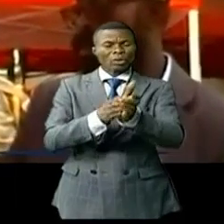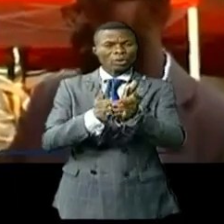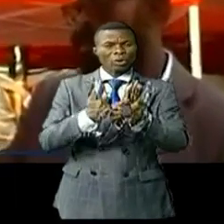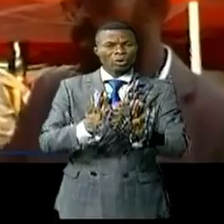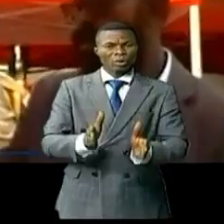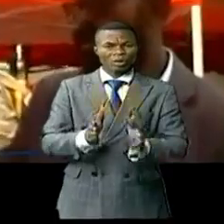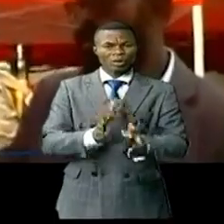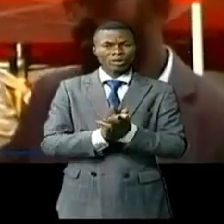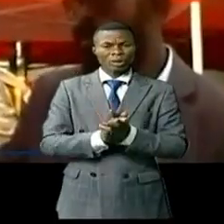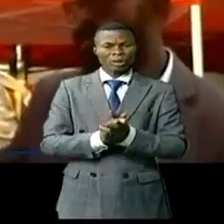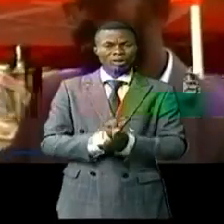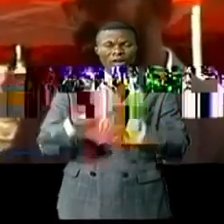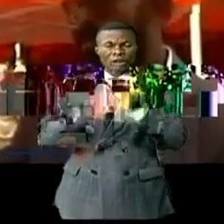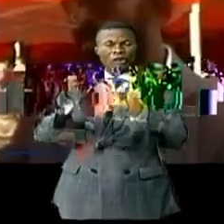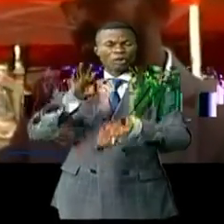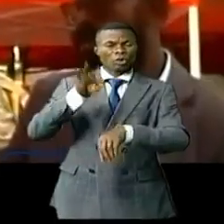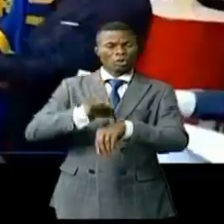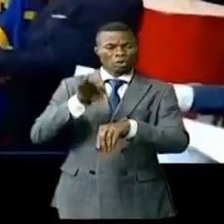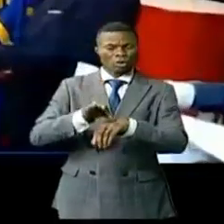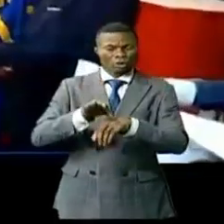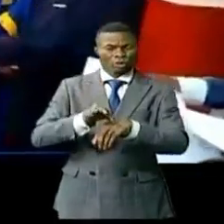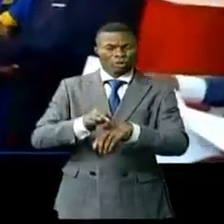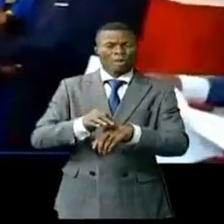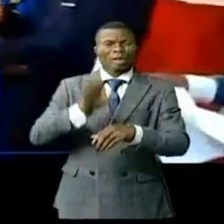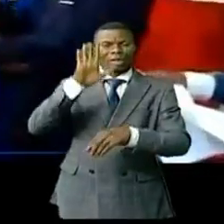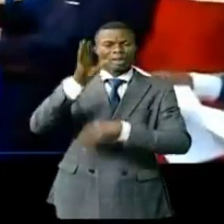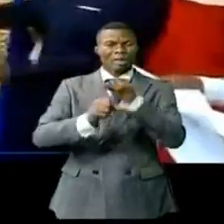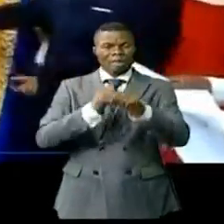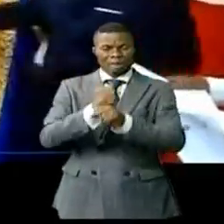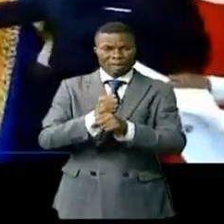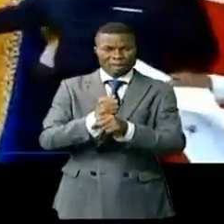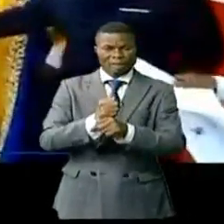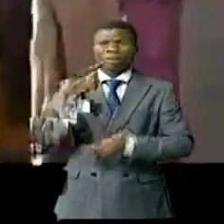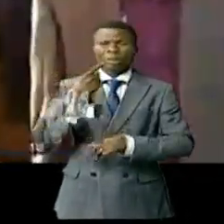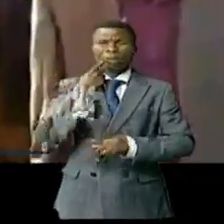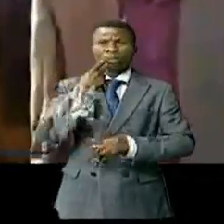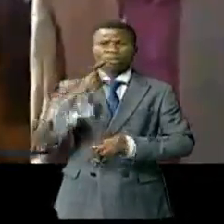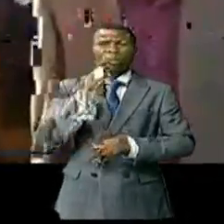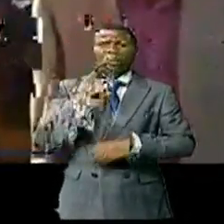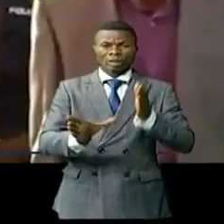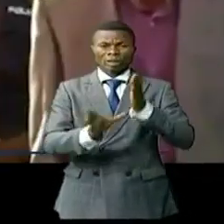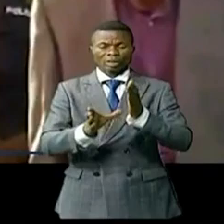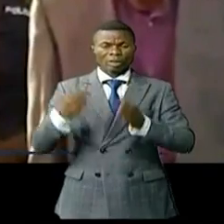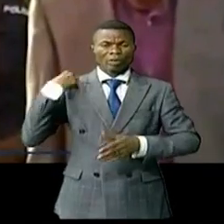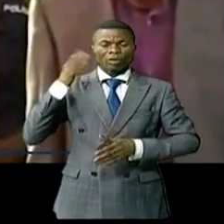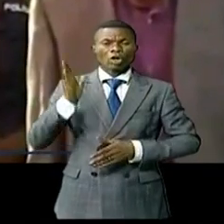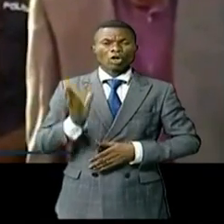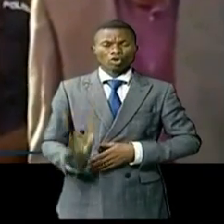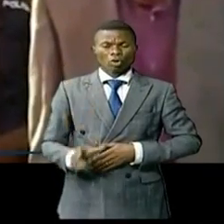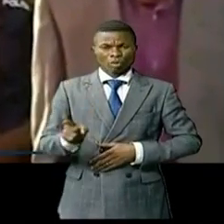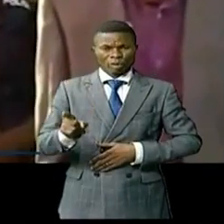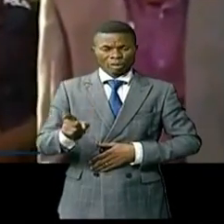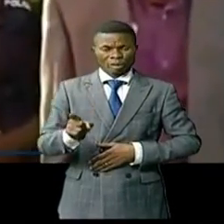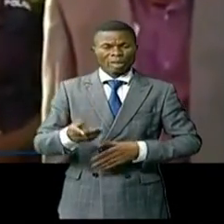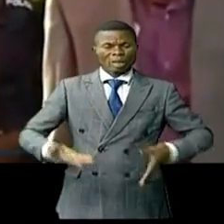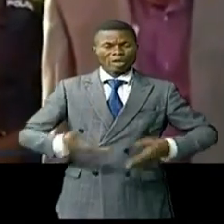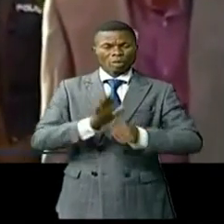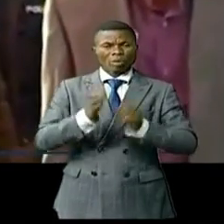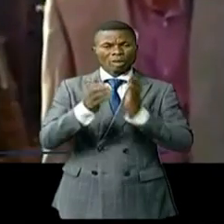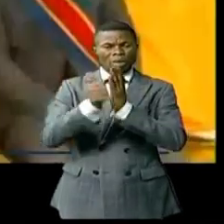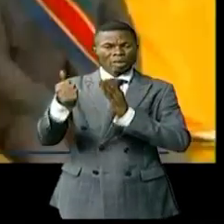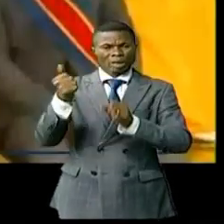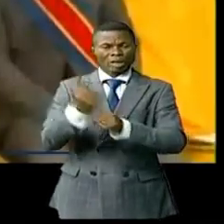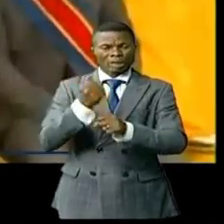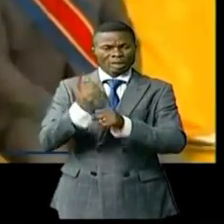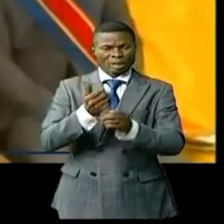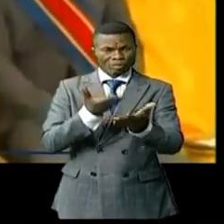les priorités de son mandat. Prenant la parole à son tour, le vice-gouverneur Fei-Chien Kiwai a loué les qualités du comité de